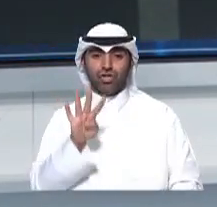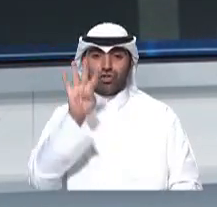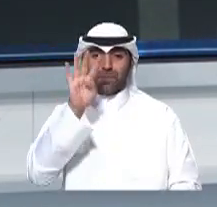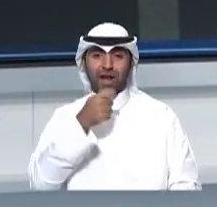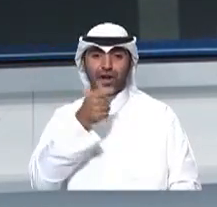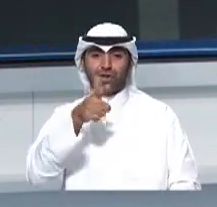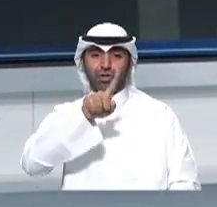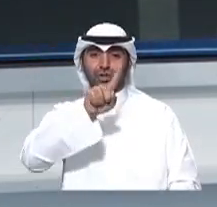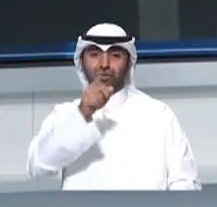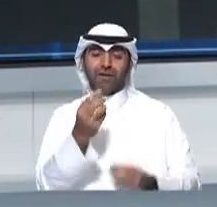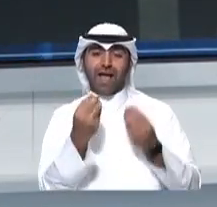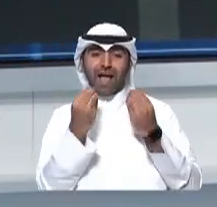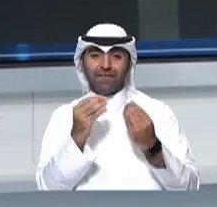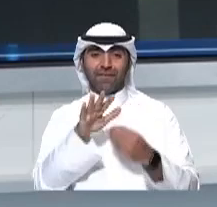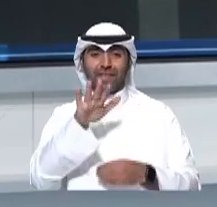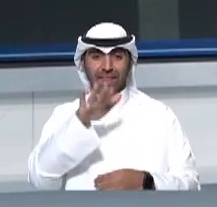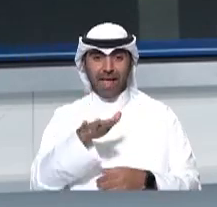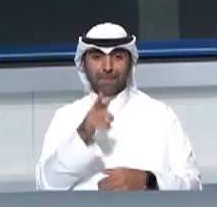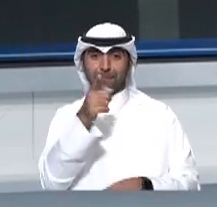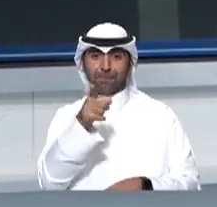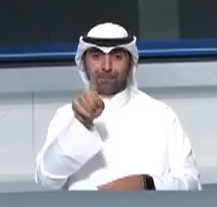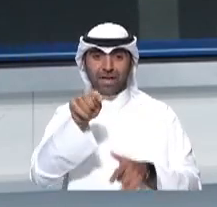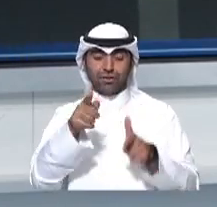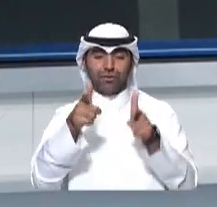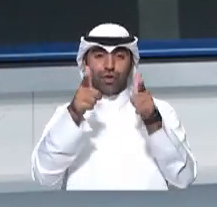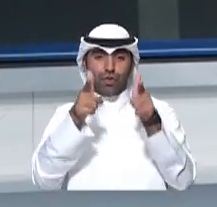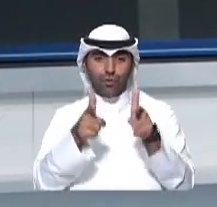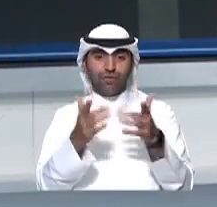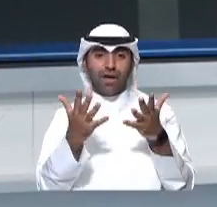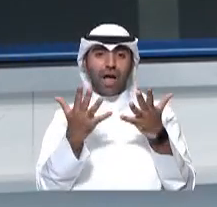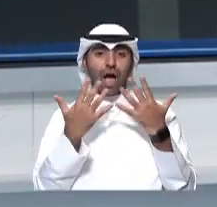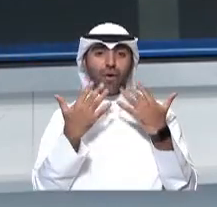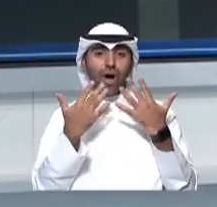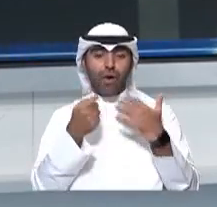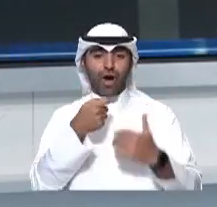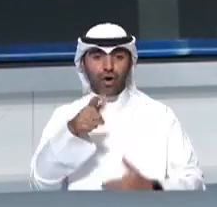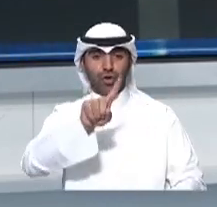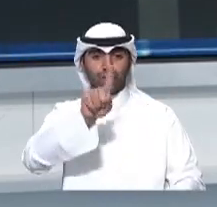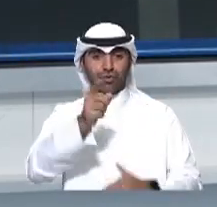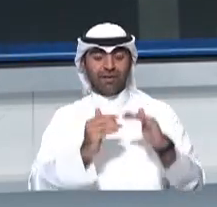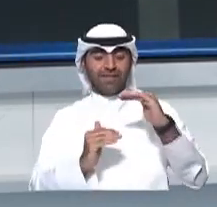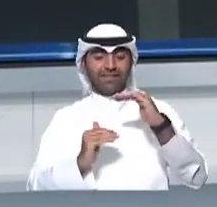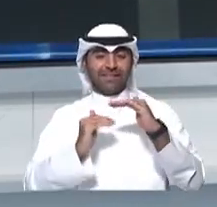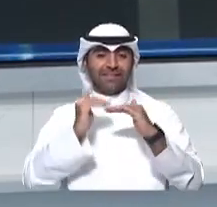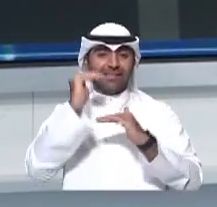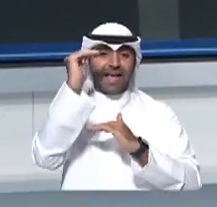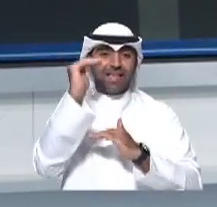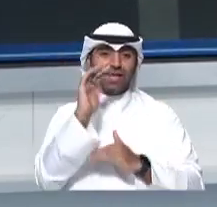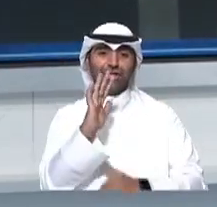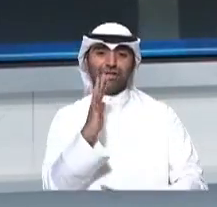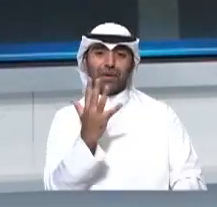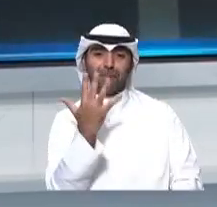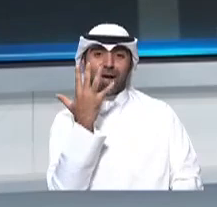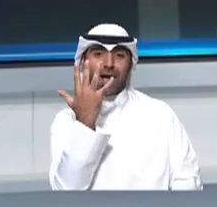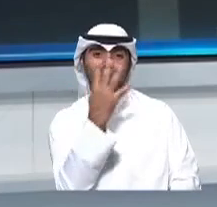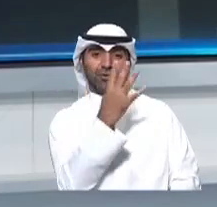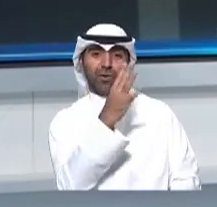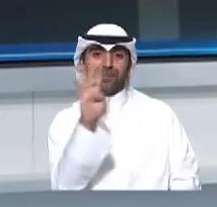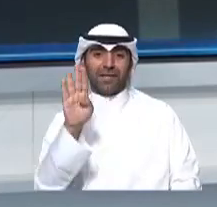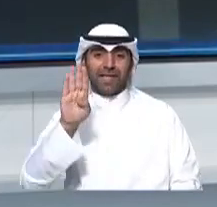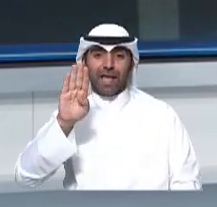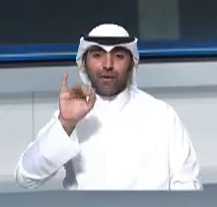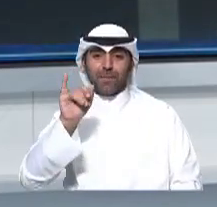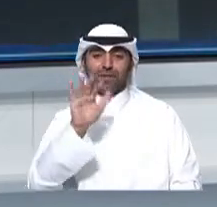بشكل عام، راح يكون هناك نشاط نسبي خاصة في فترات الظهيرة والعصر تؤدي إلى إثارة الغبار على بعض المناطق